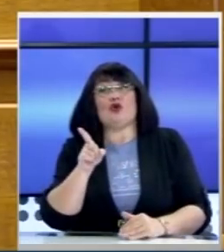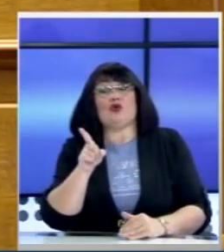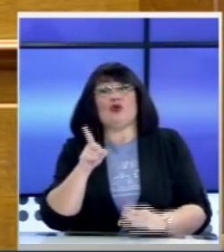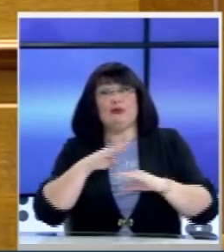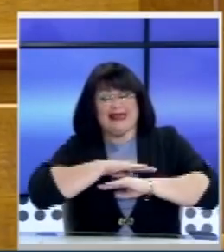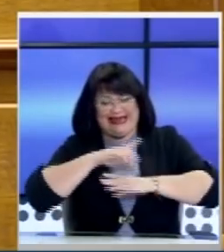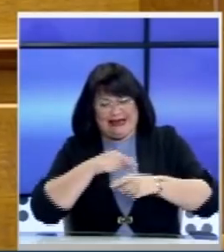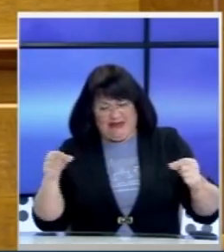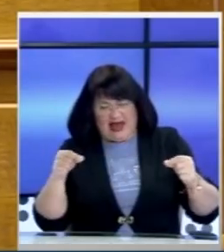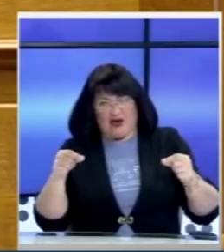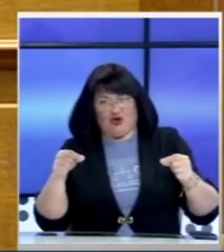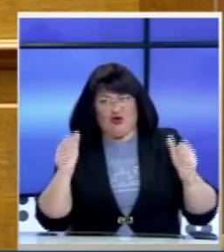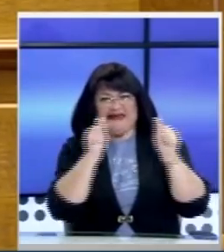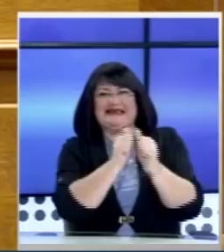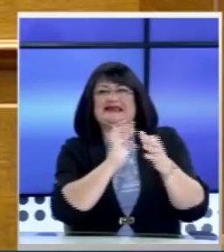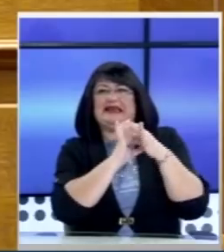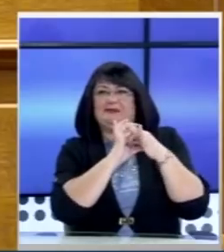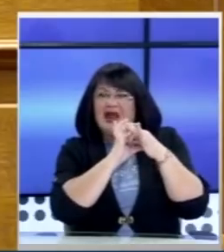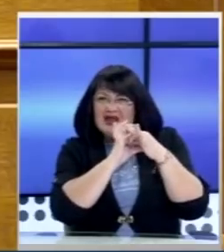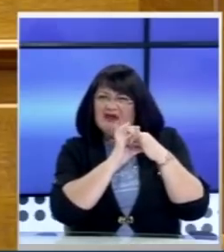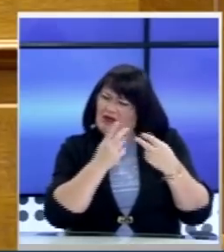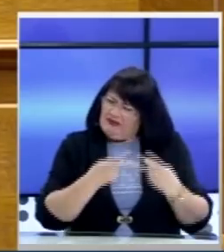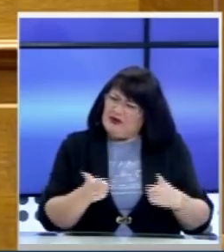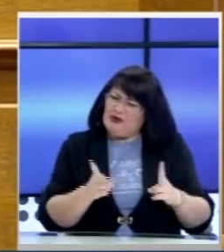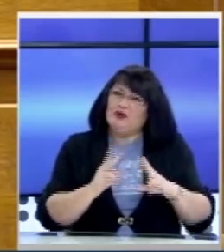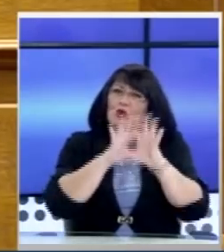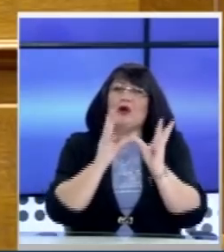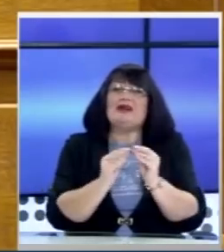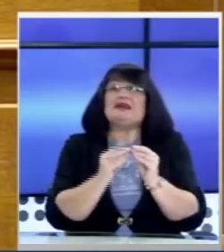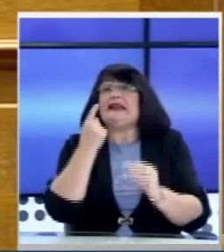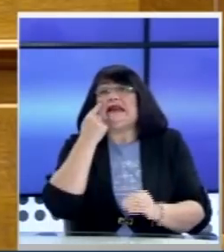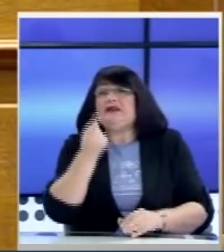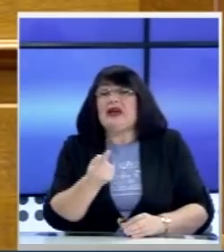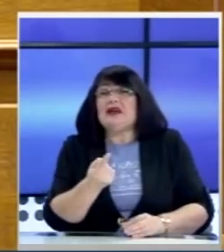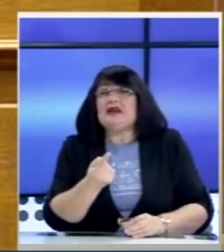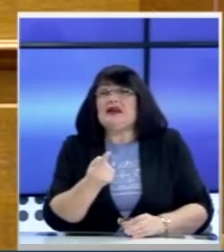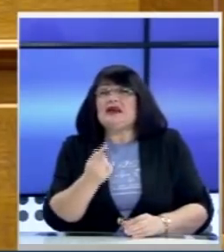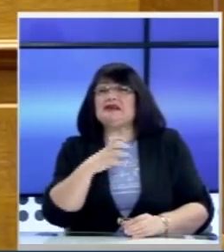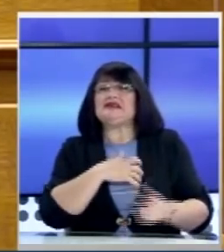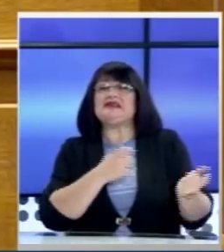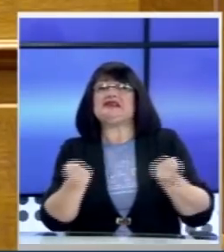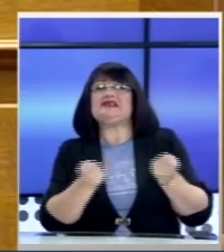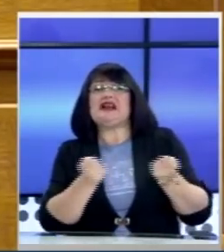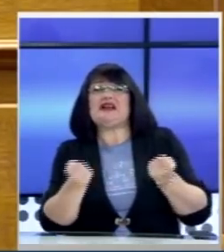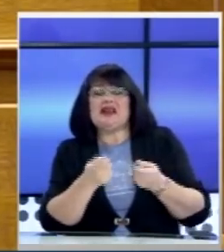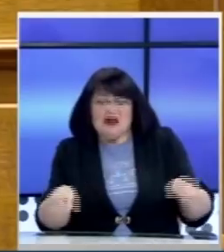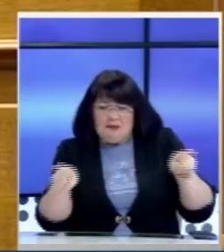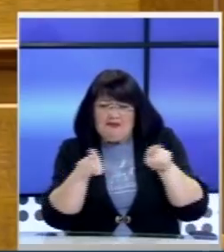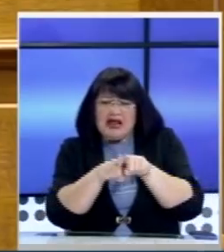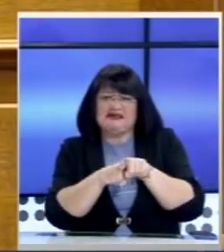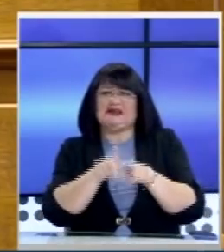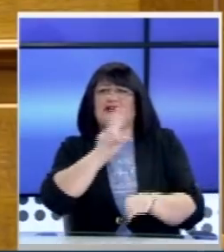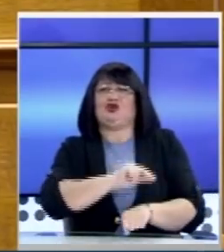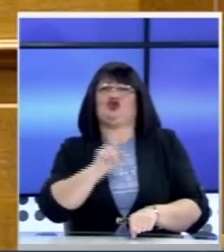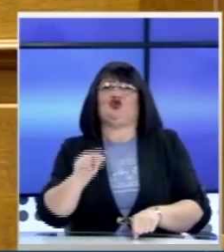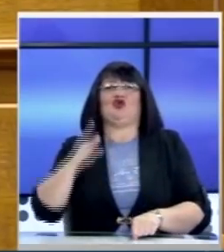Ατλαντικών συμμάχων σας. Από όλα αυτά λοιπόν αναδεικνύεται η στρατηγική σας σύμπλευση, η